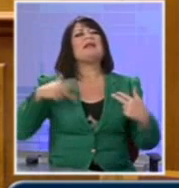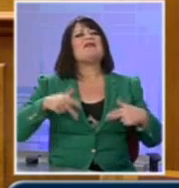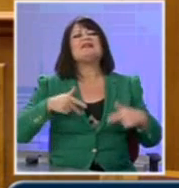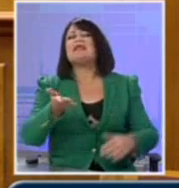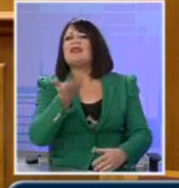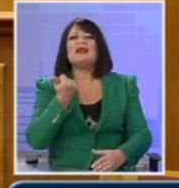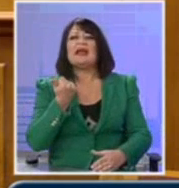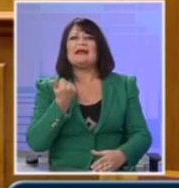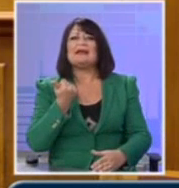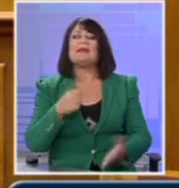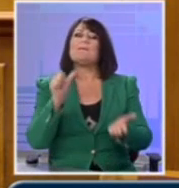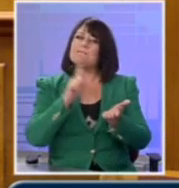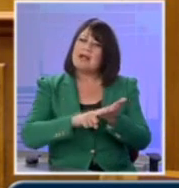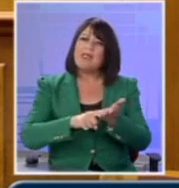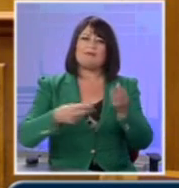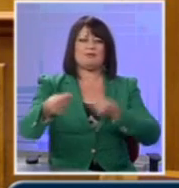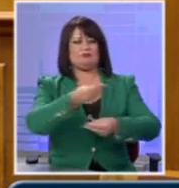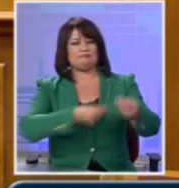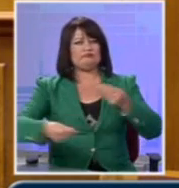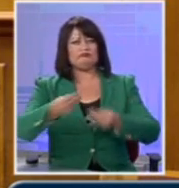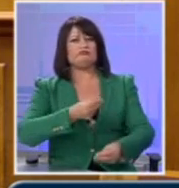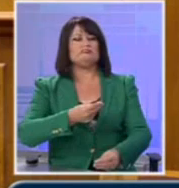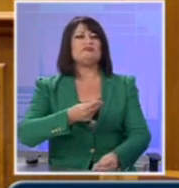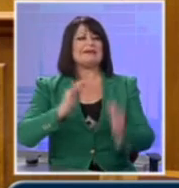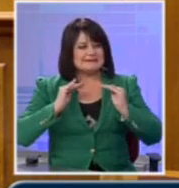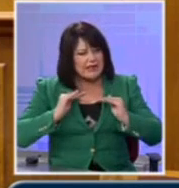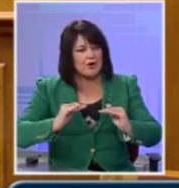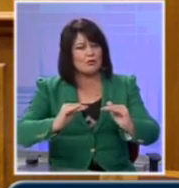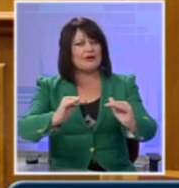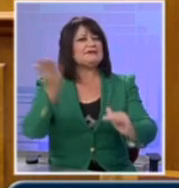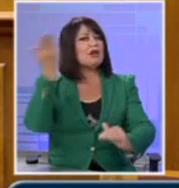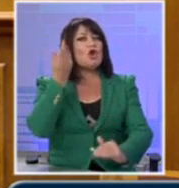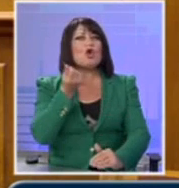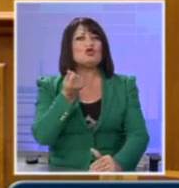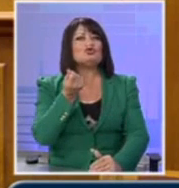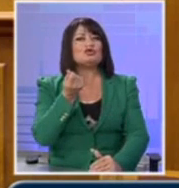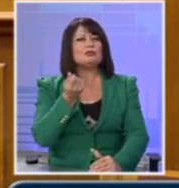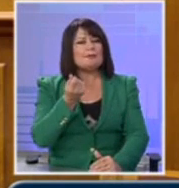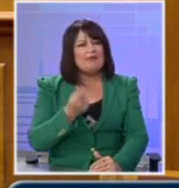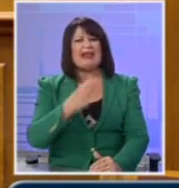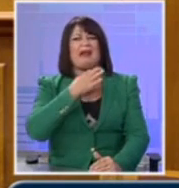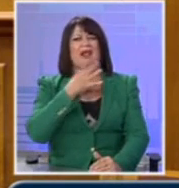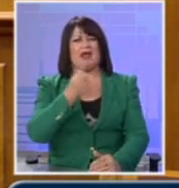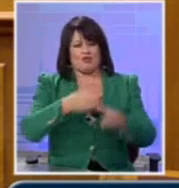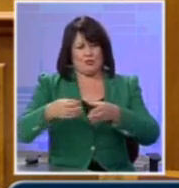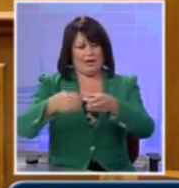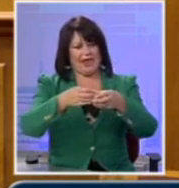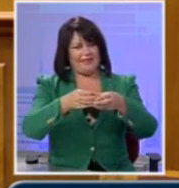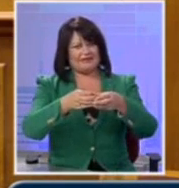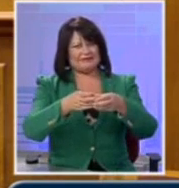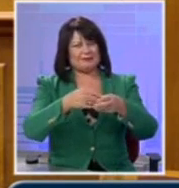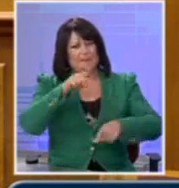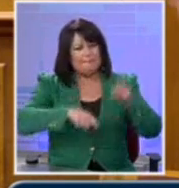είναι η αναδιανομή του κόστους σταθεροποίησης υπέρ των ασθενέστερων. Εδώ θα αναφερθώ